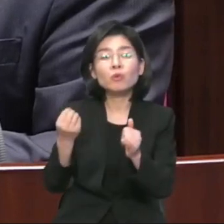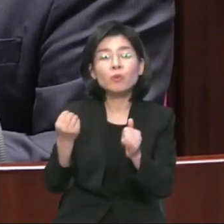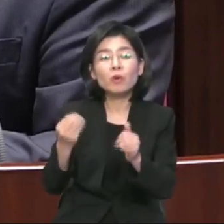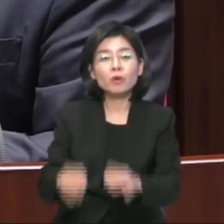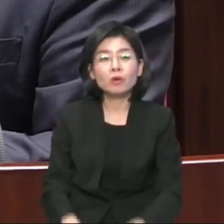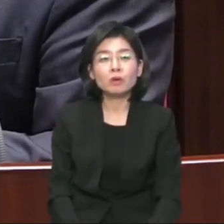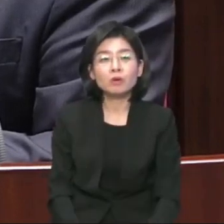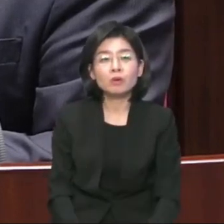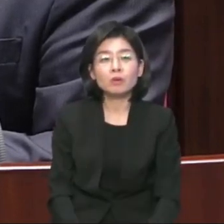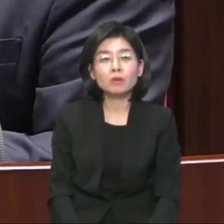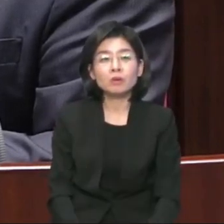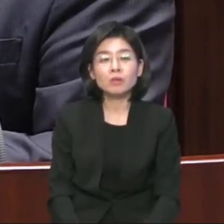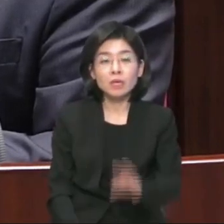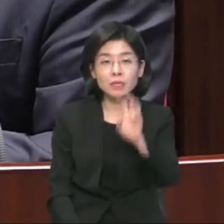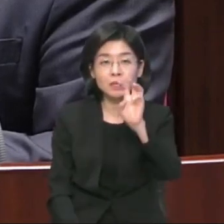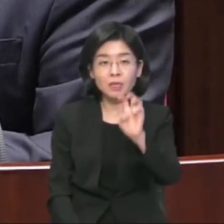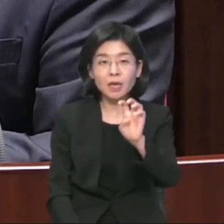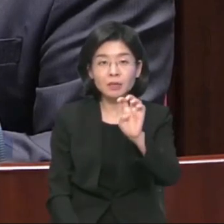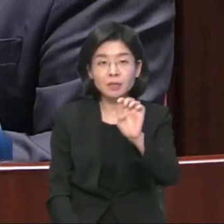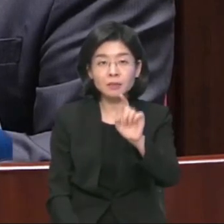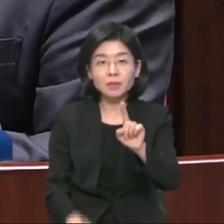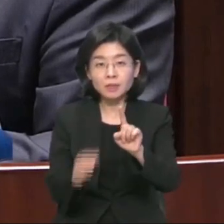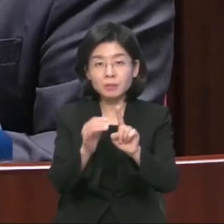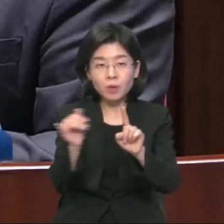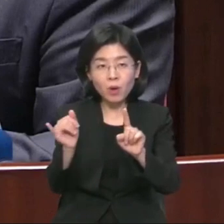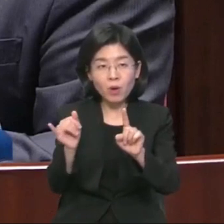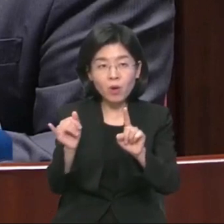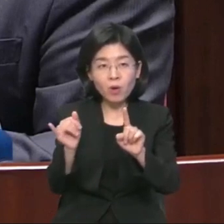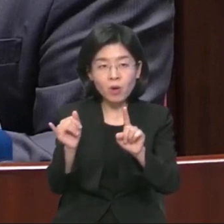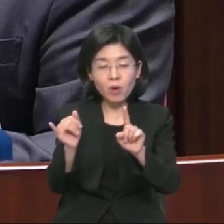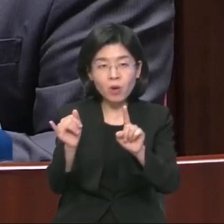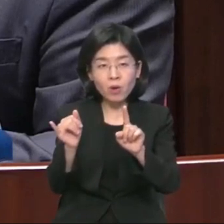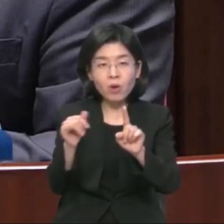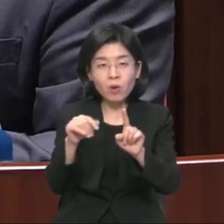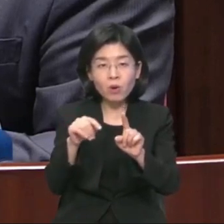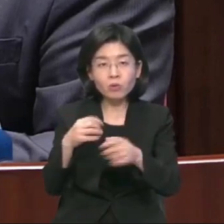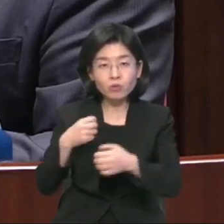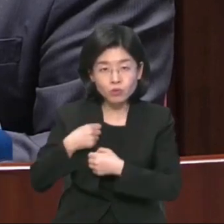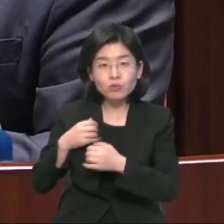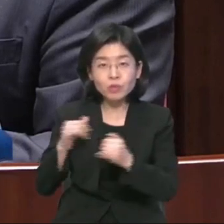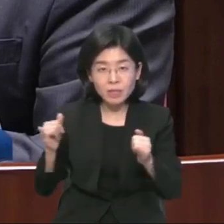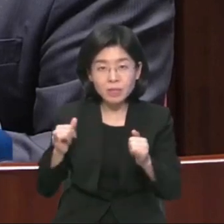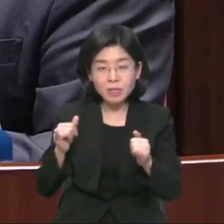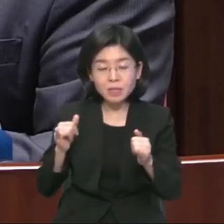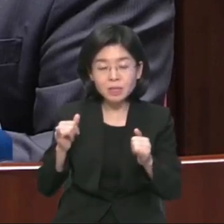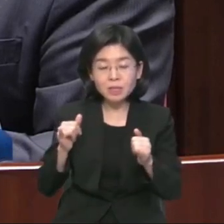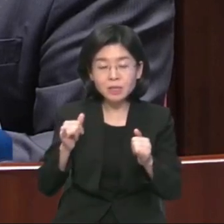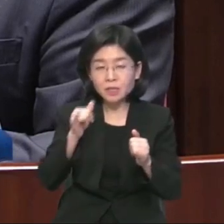현역 35명 포함해서 총 41명이 편성되어 있는데 사실은 그들은